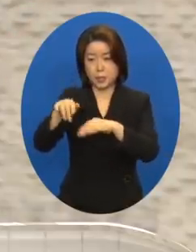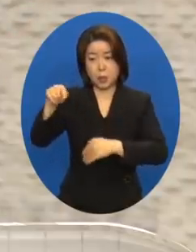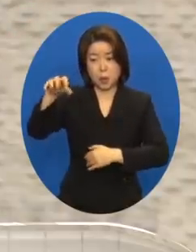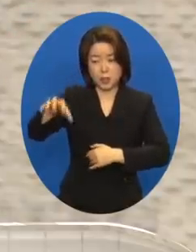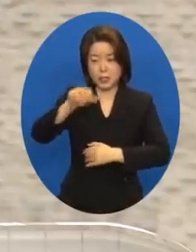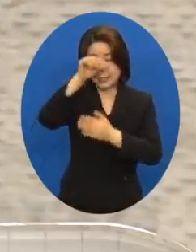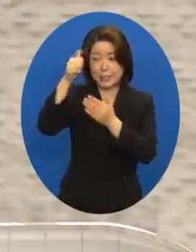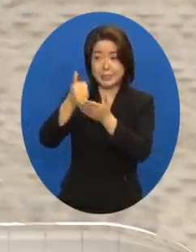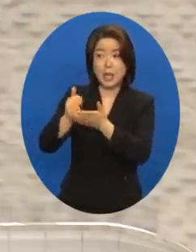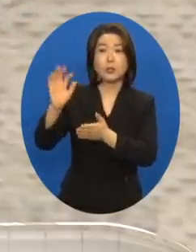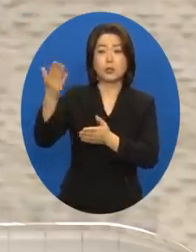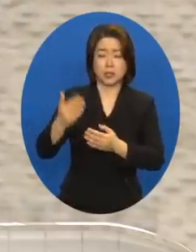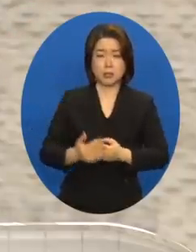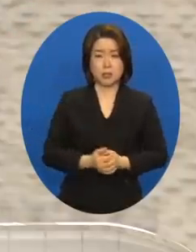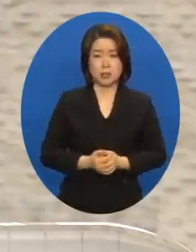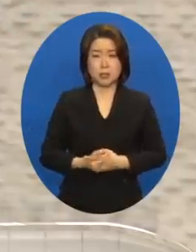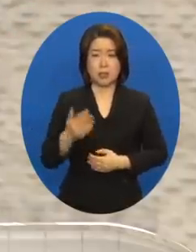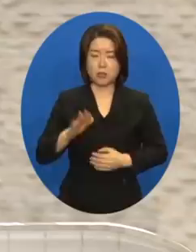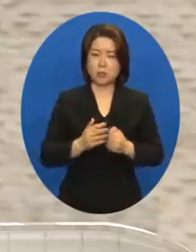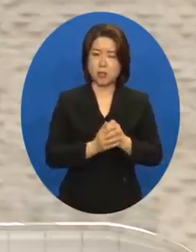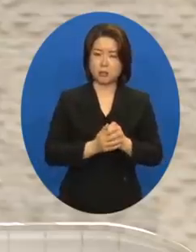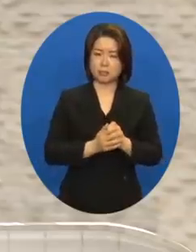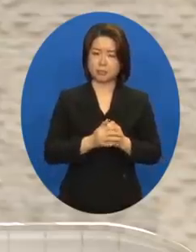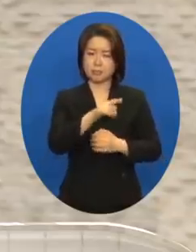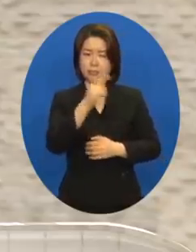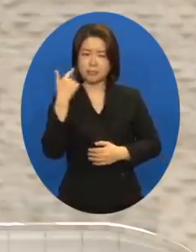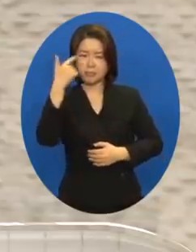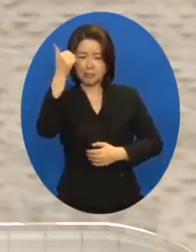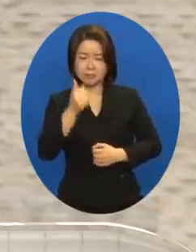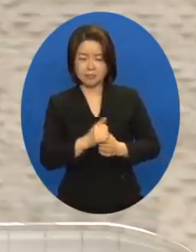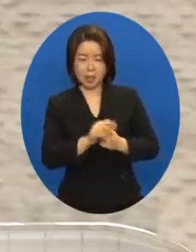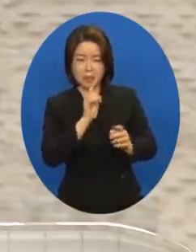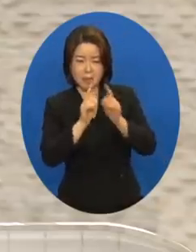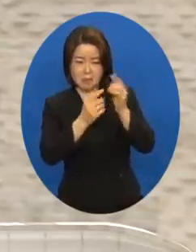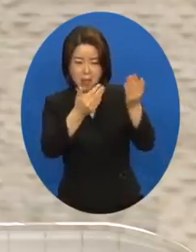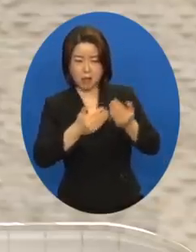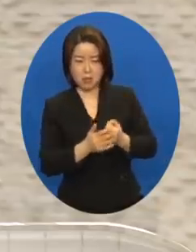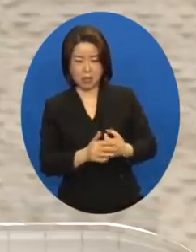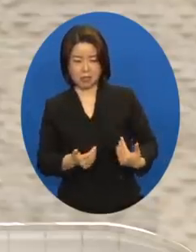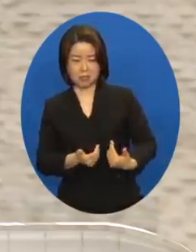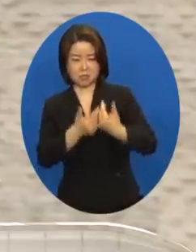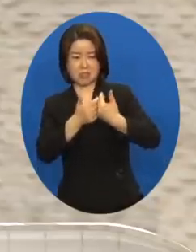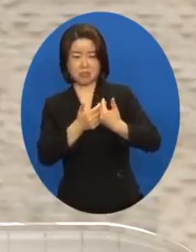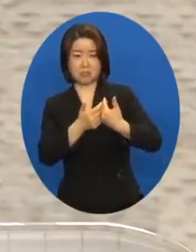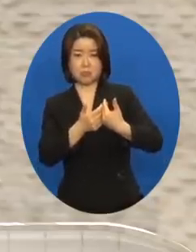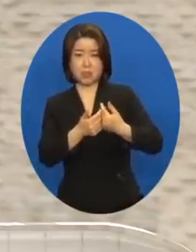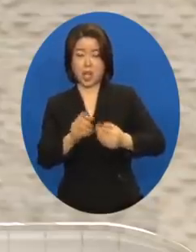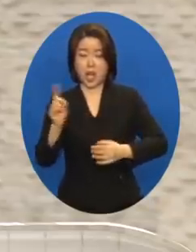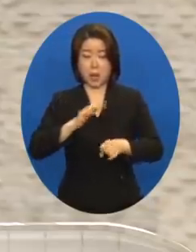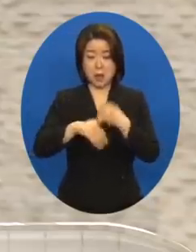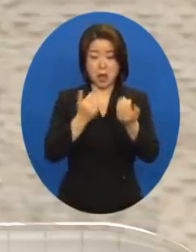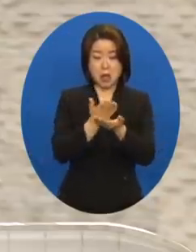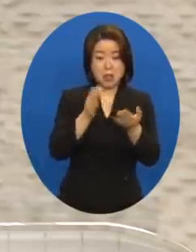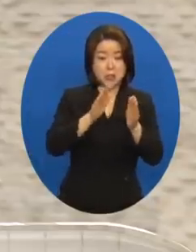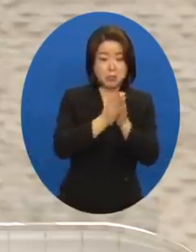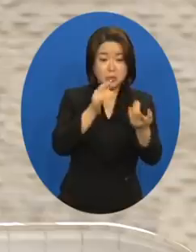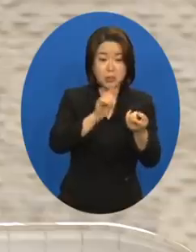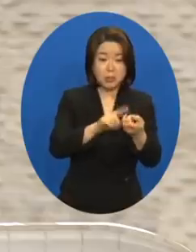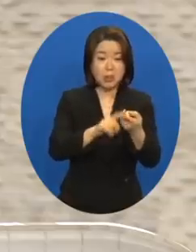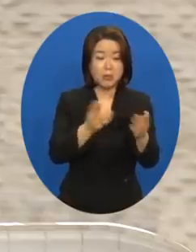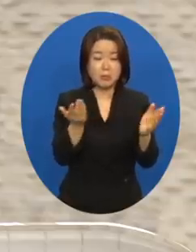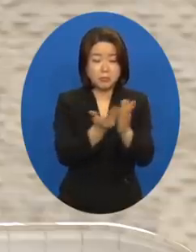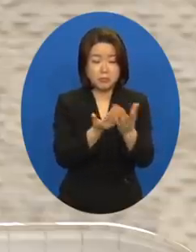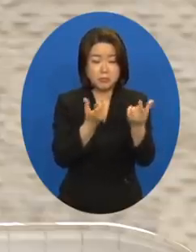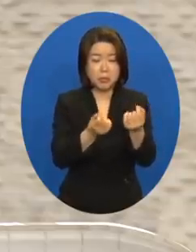그런데 목사님이 뭐라고 하면 항상 반달 부터 생기는 것 그게 아무리 성경적인 거라 그래도 속에서는